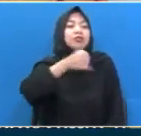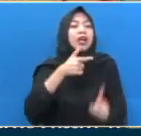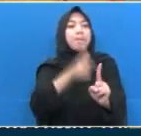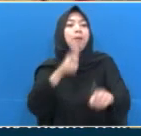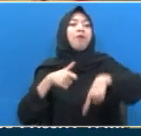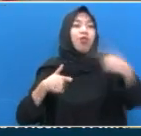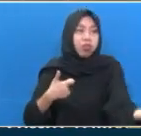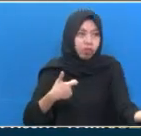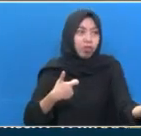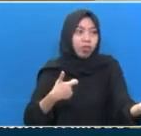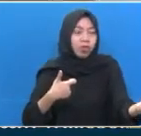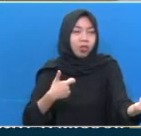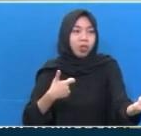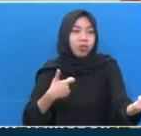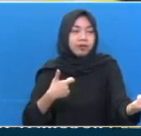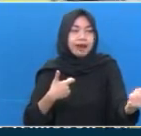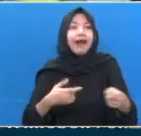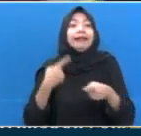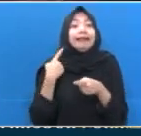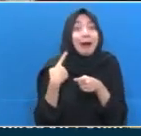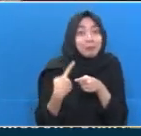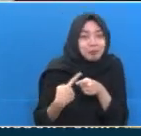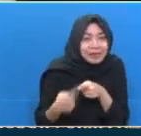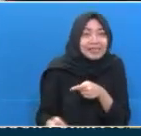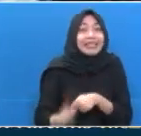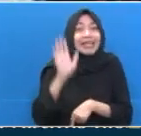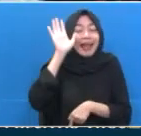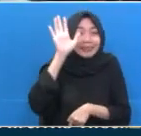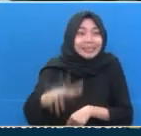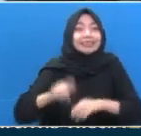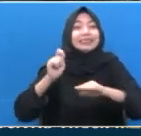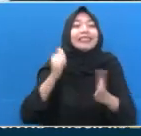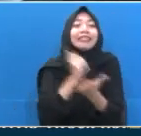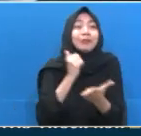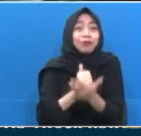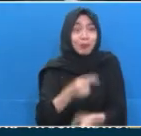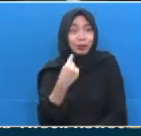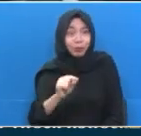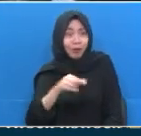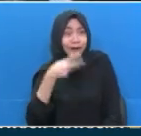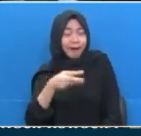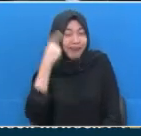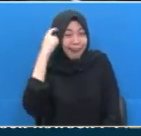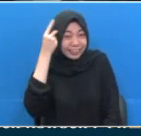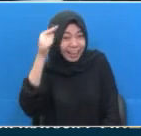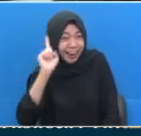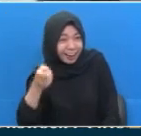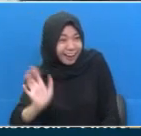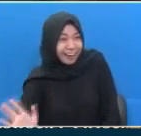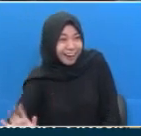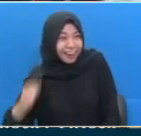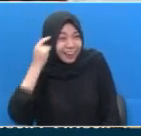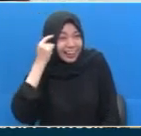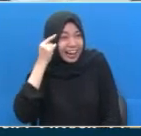menjadi mengungkap kebenaran dalam proses ini kan l mereka ikut mendampingi dan melihat